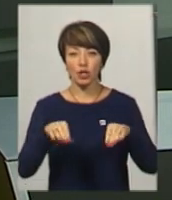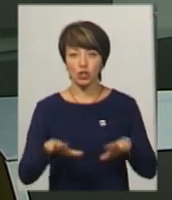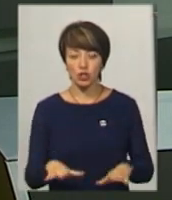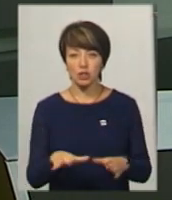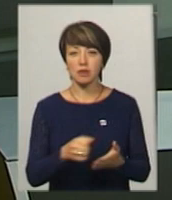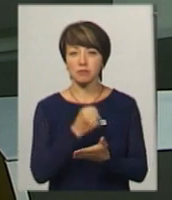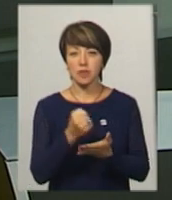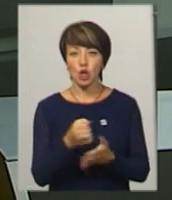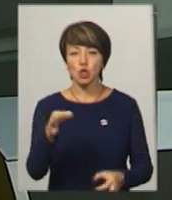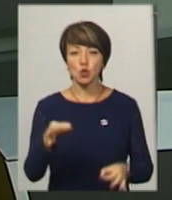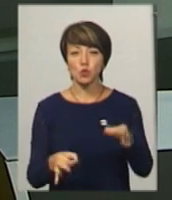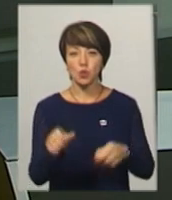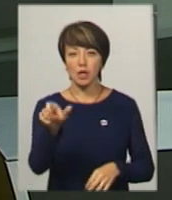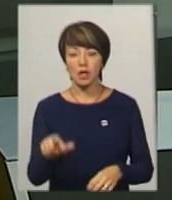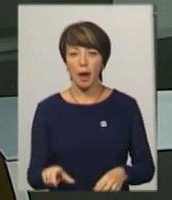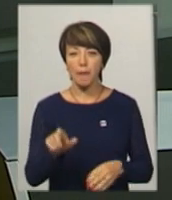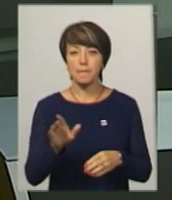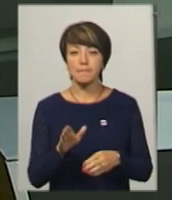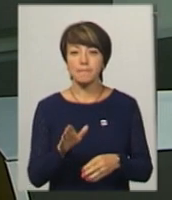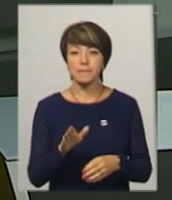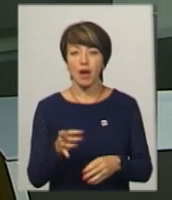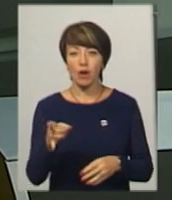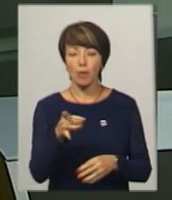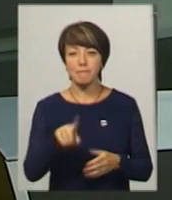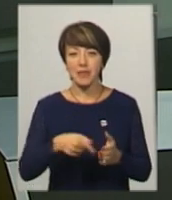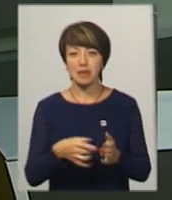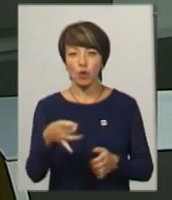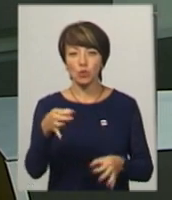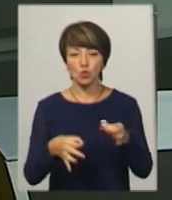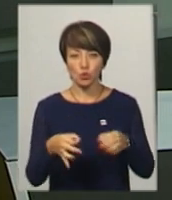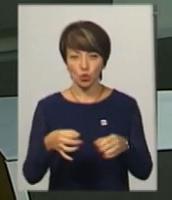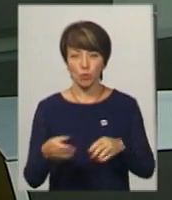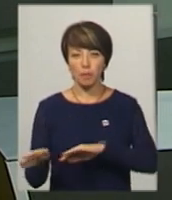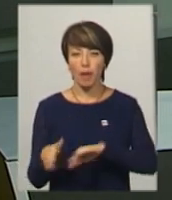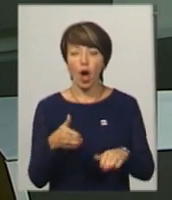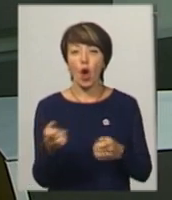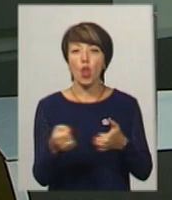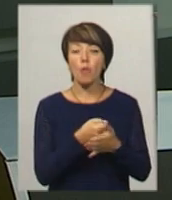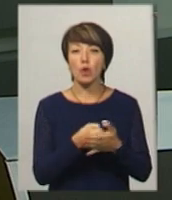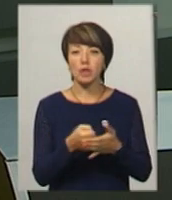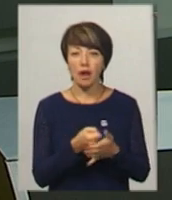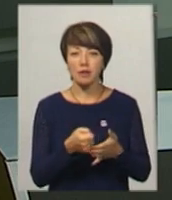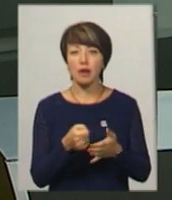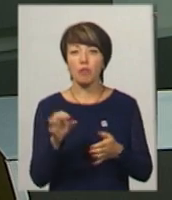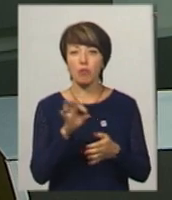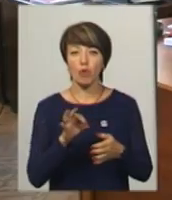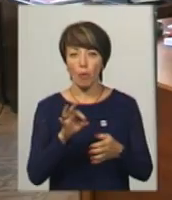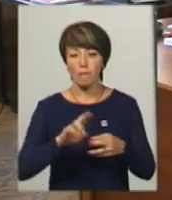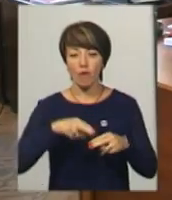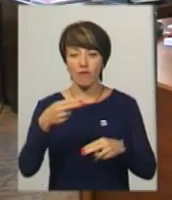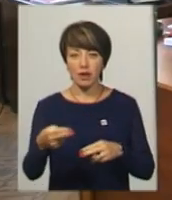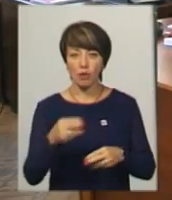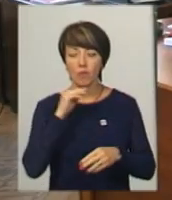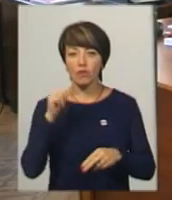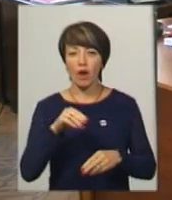суддя Хмельницького міськрайонного суду Олег Антонюк. Клопотання щодо повернення обвинувального акту подала адвокат та представниця